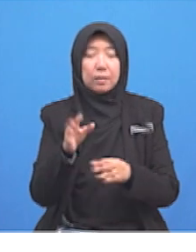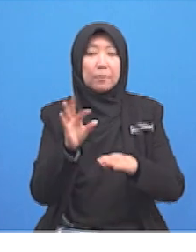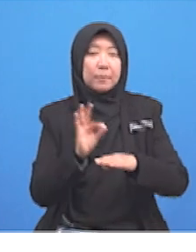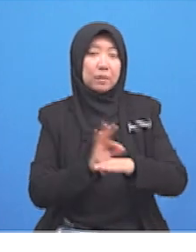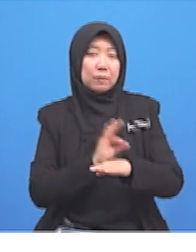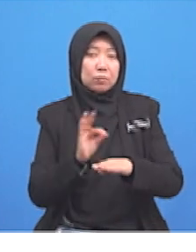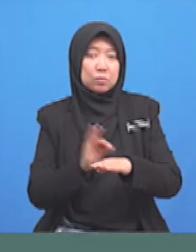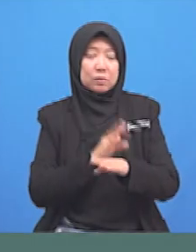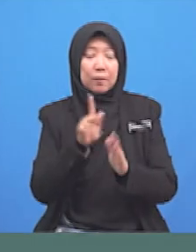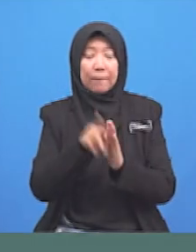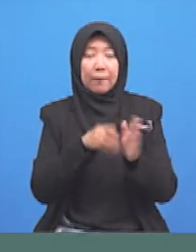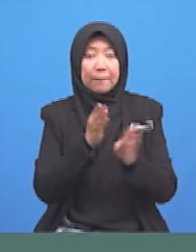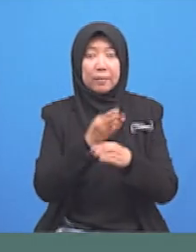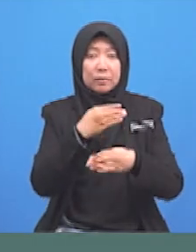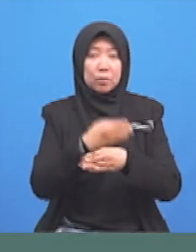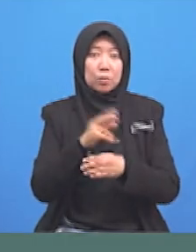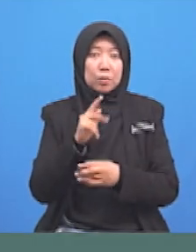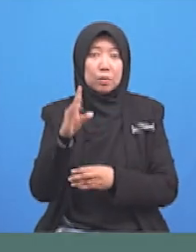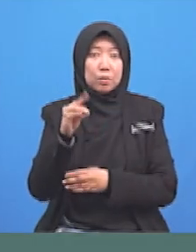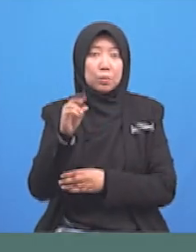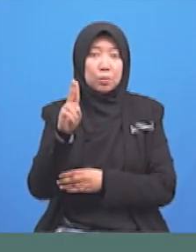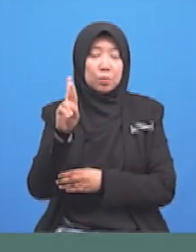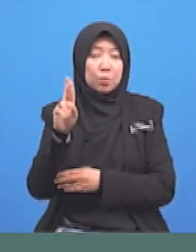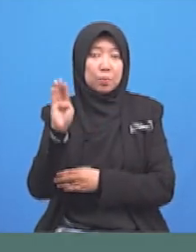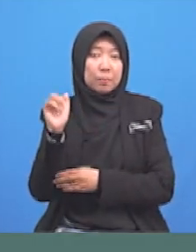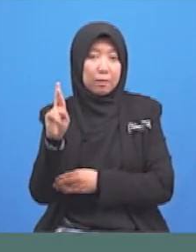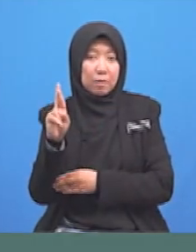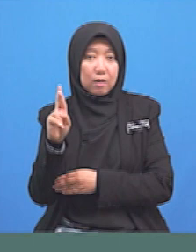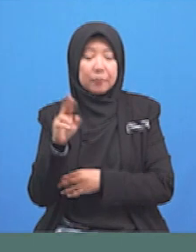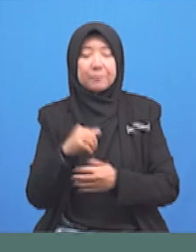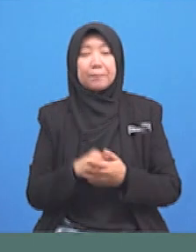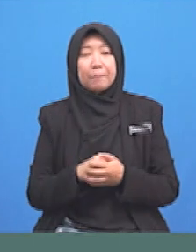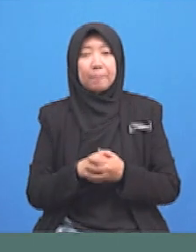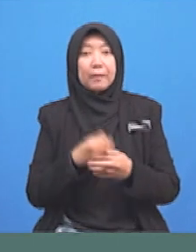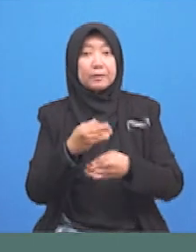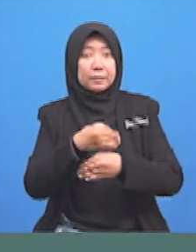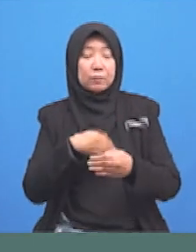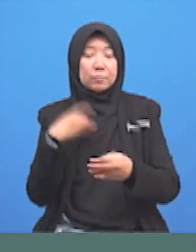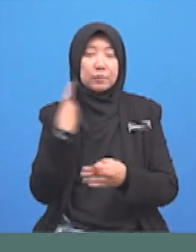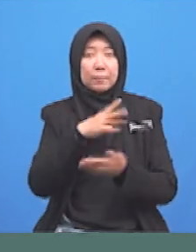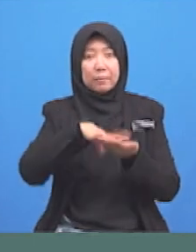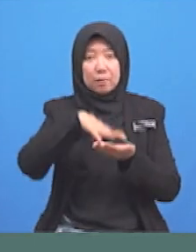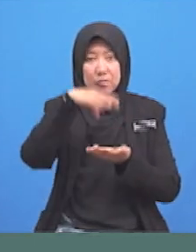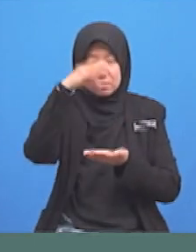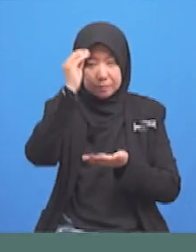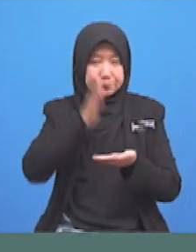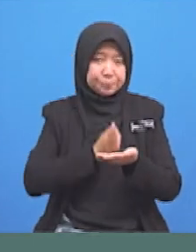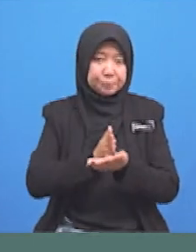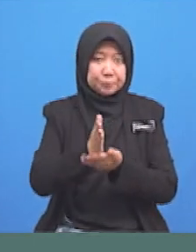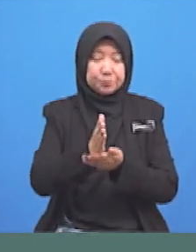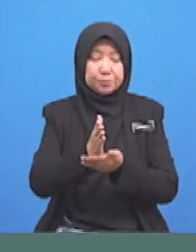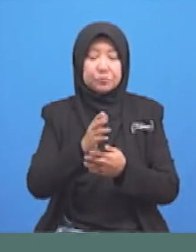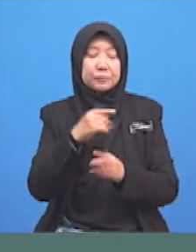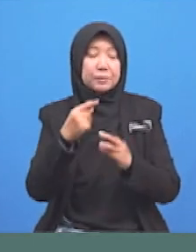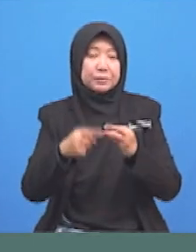pembentukan Durbar. Baiklah, sebelum kita mempelajari lebih lanjut mengenai negeri-negeri Melayu